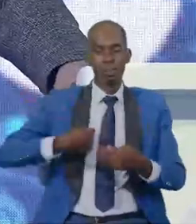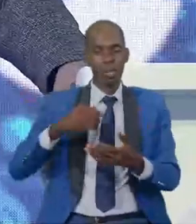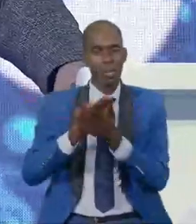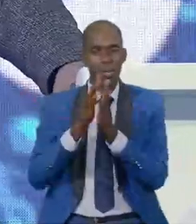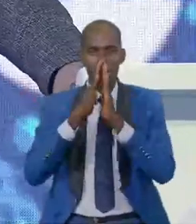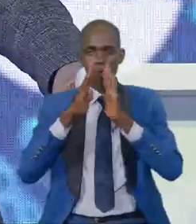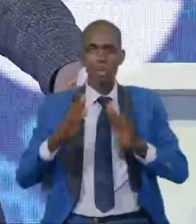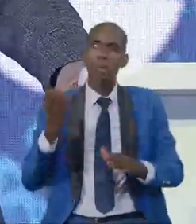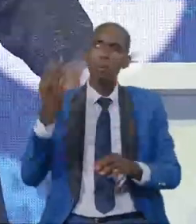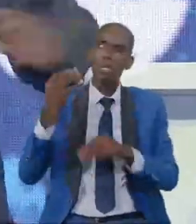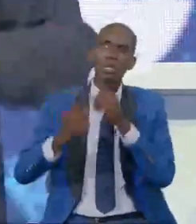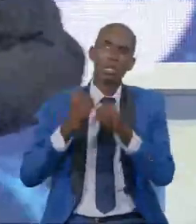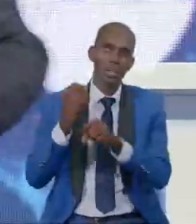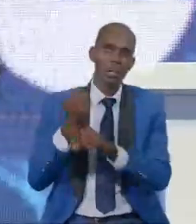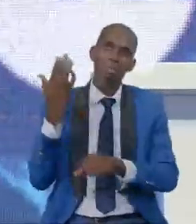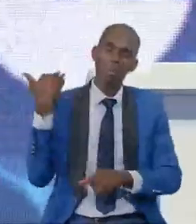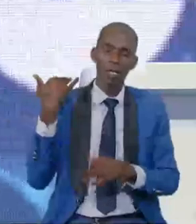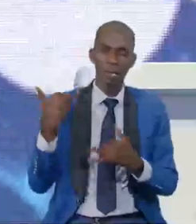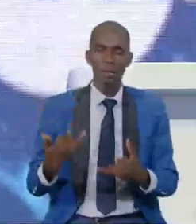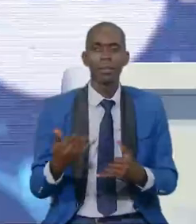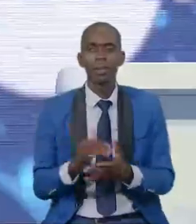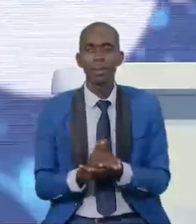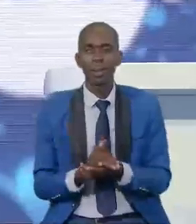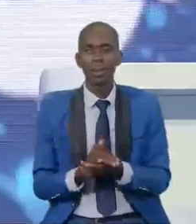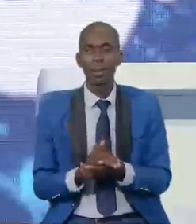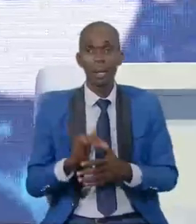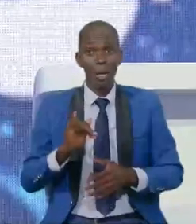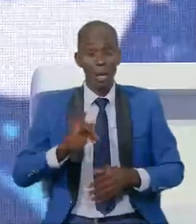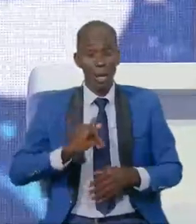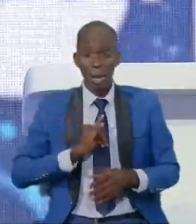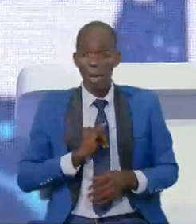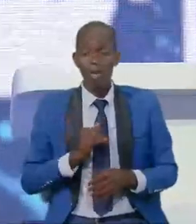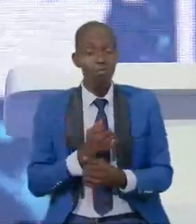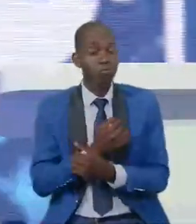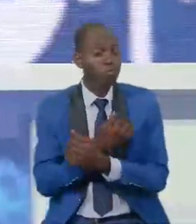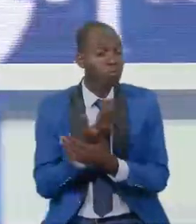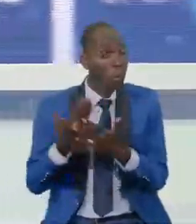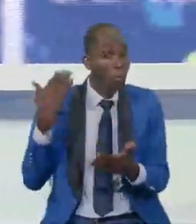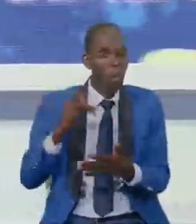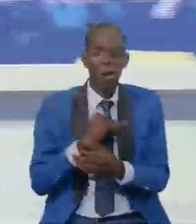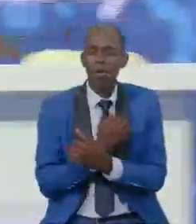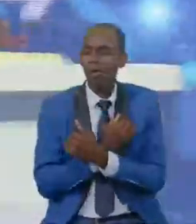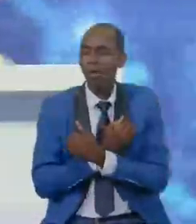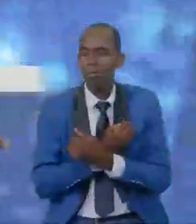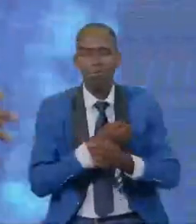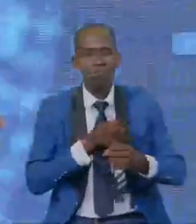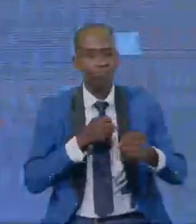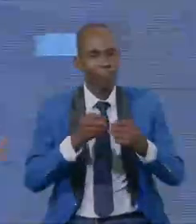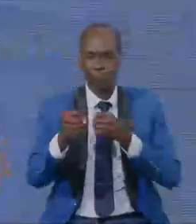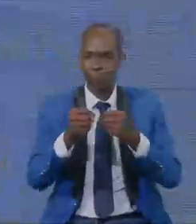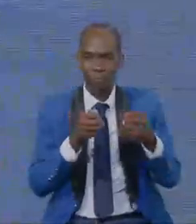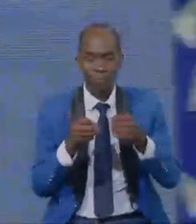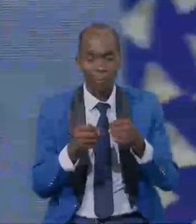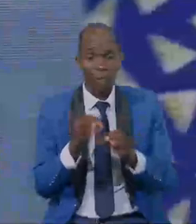paix. Des années passées. Il y a de cela des années. Wow, j'aime vraiment me battre.